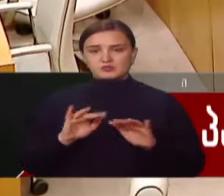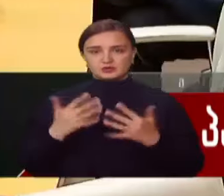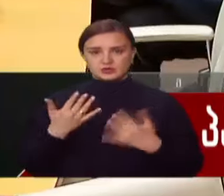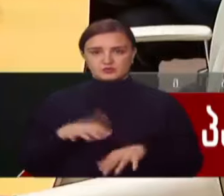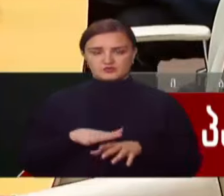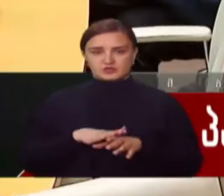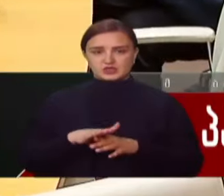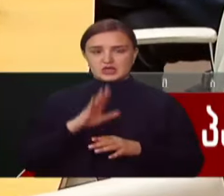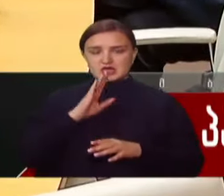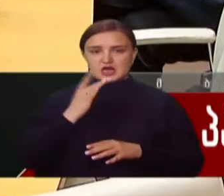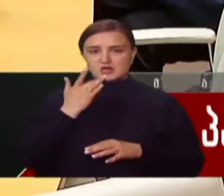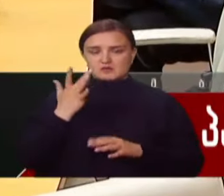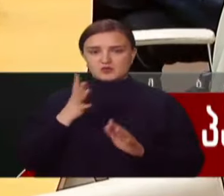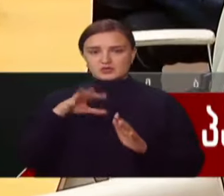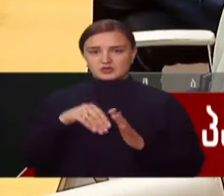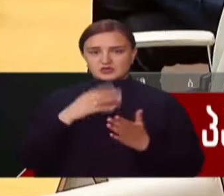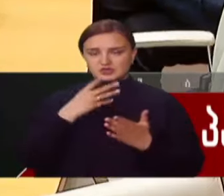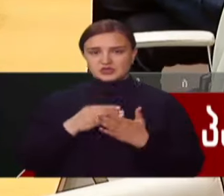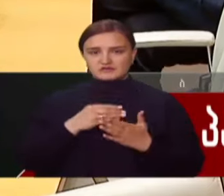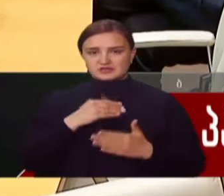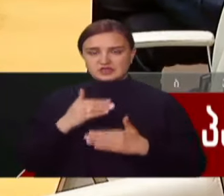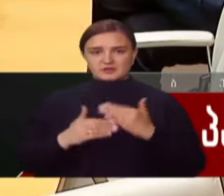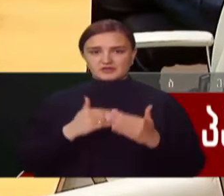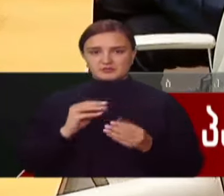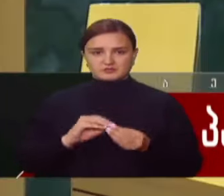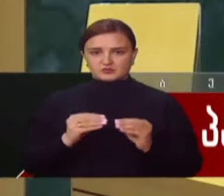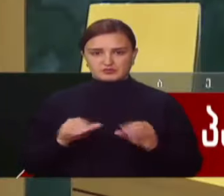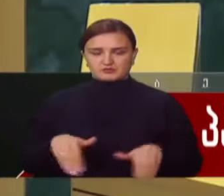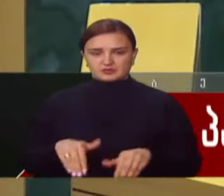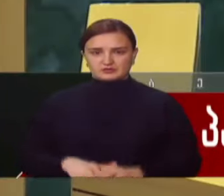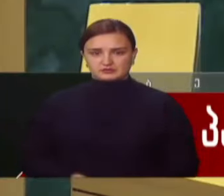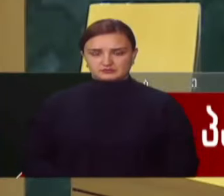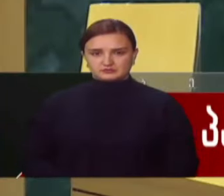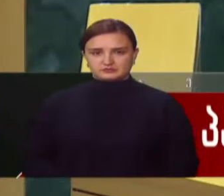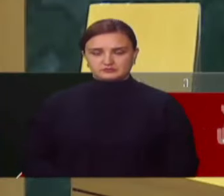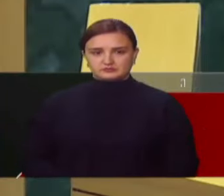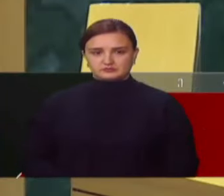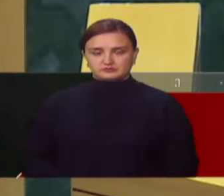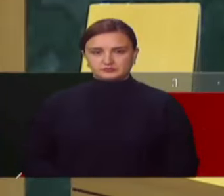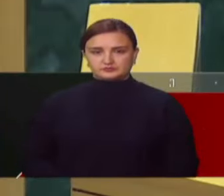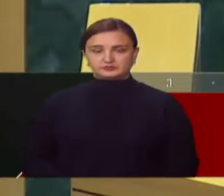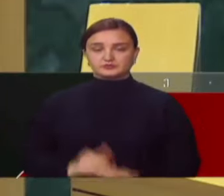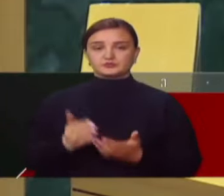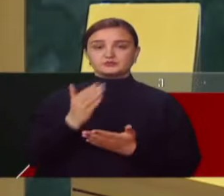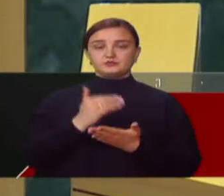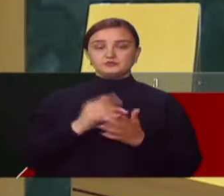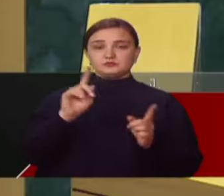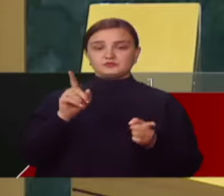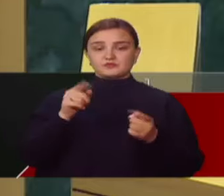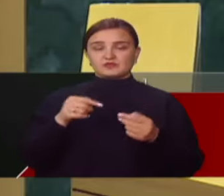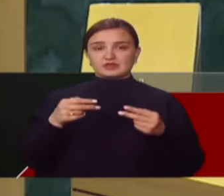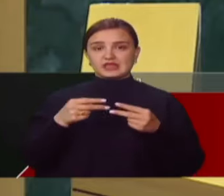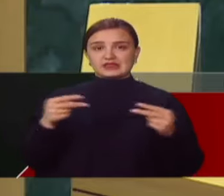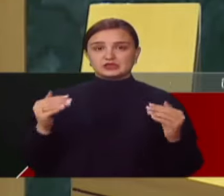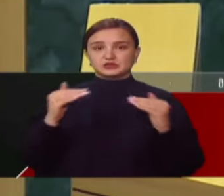sheasrula da kaleps politikashi tavis damkvidrebis problema. Ședegebis, șesabamisat, tanastoroba,